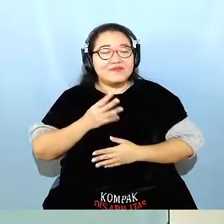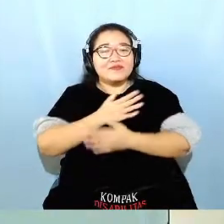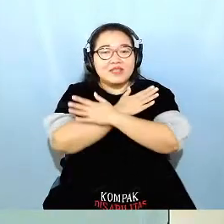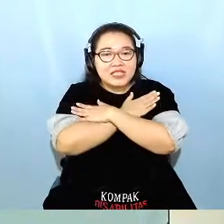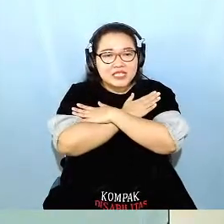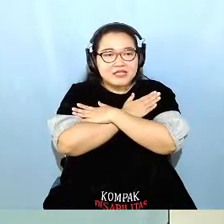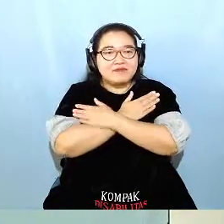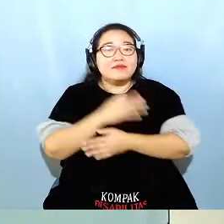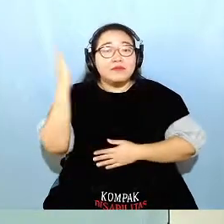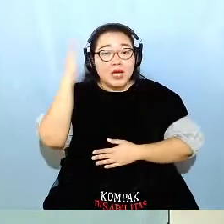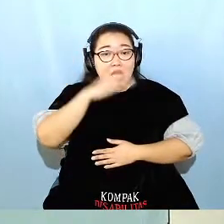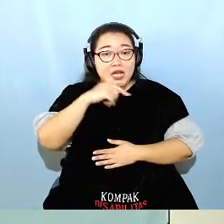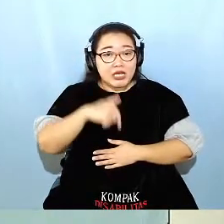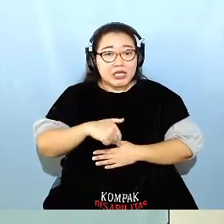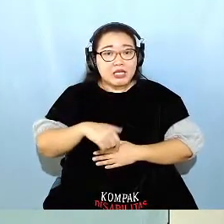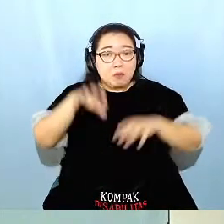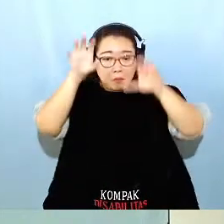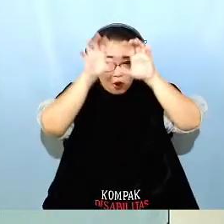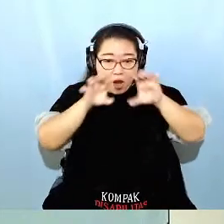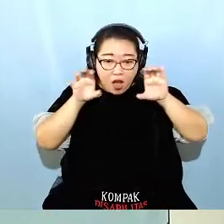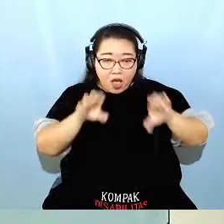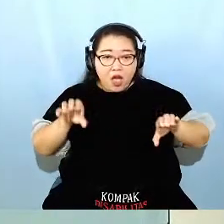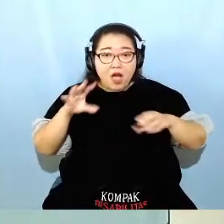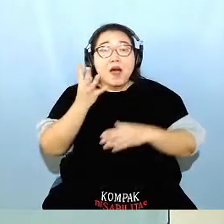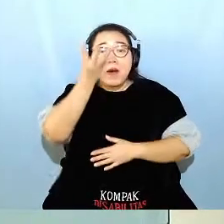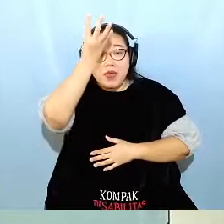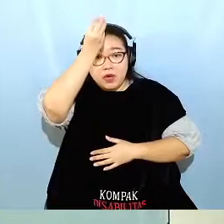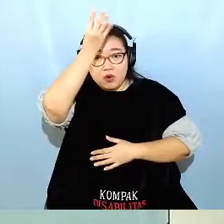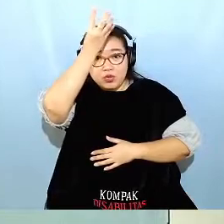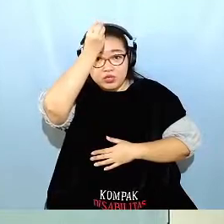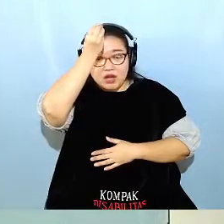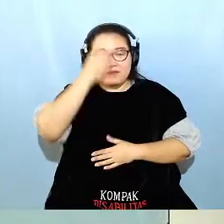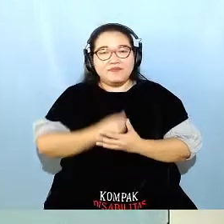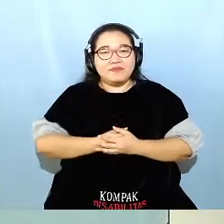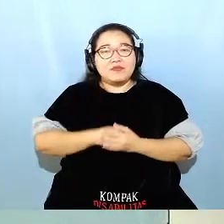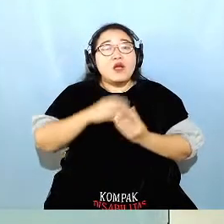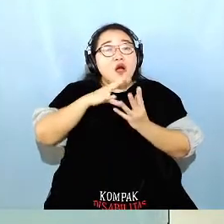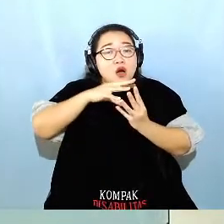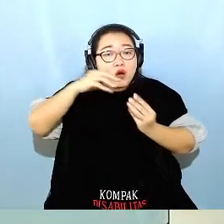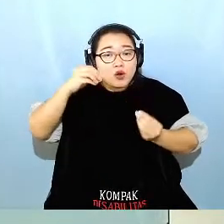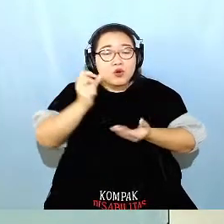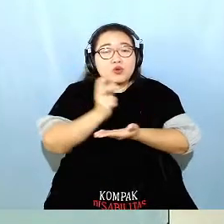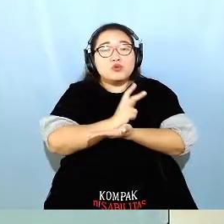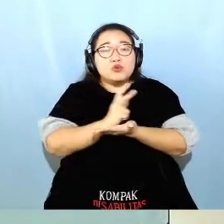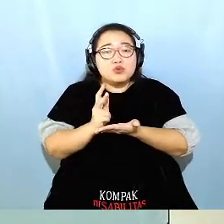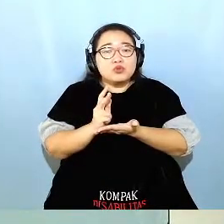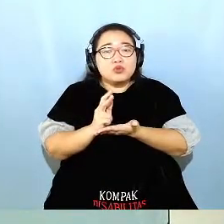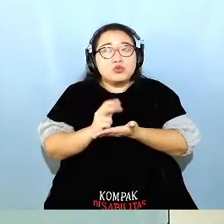Pentakosta, Roh Kudus mencurahkan untuk kita dimampukan